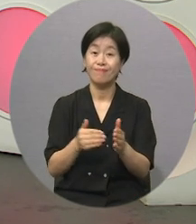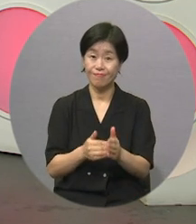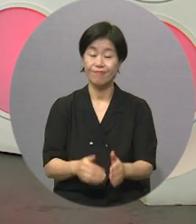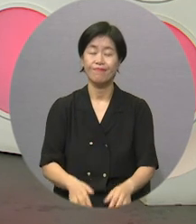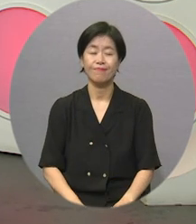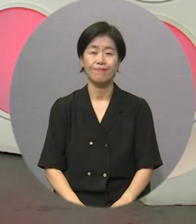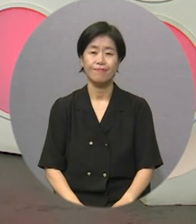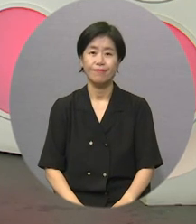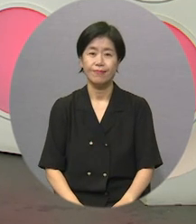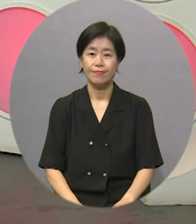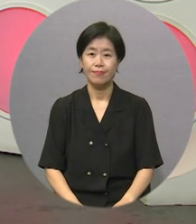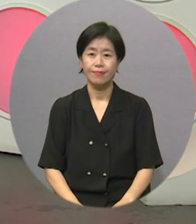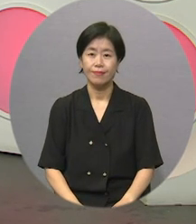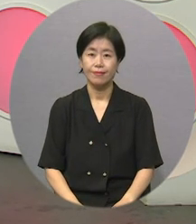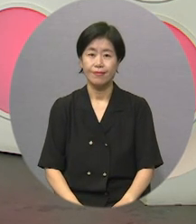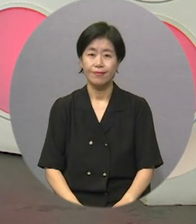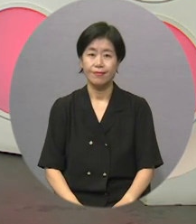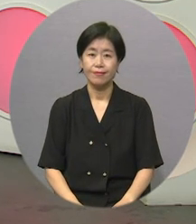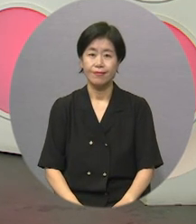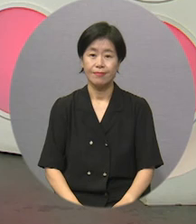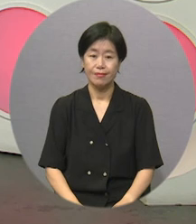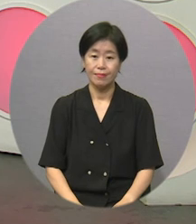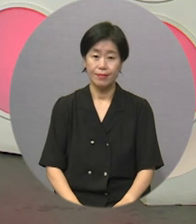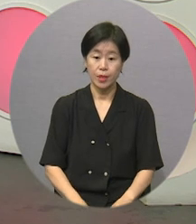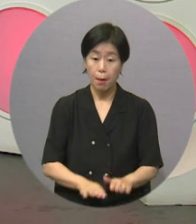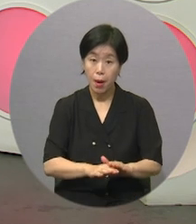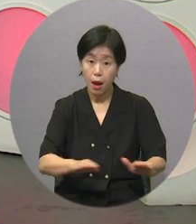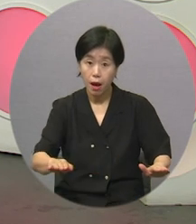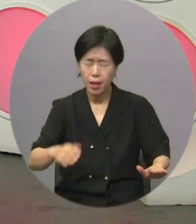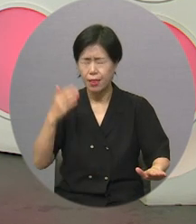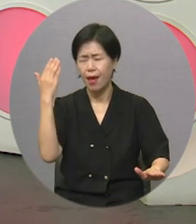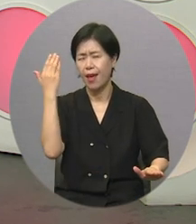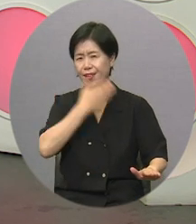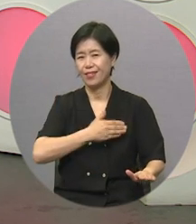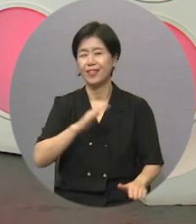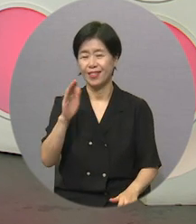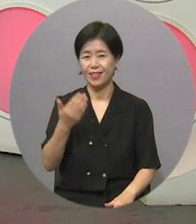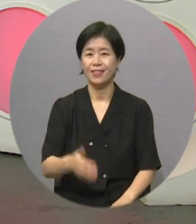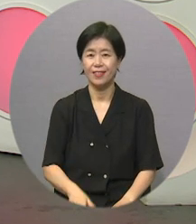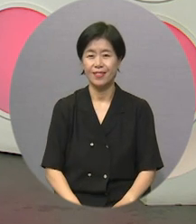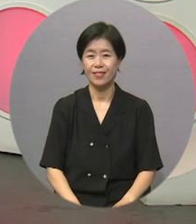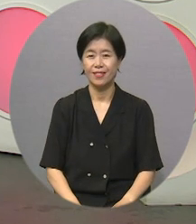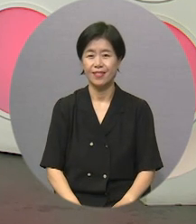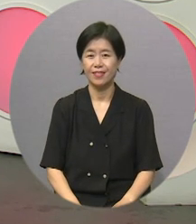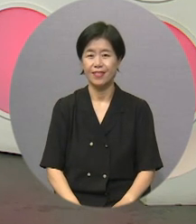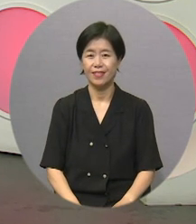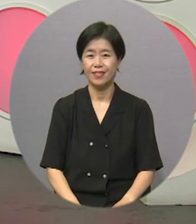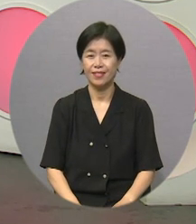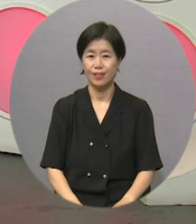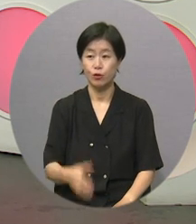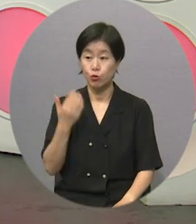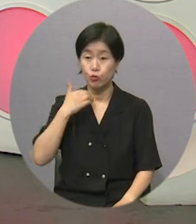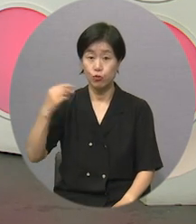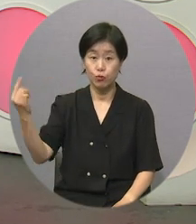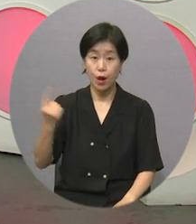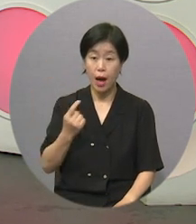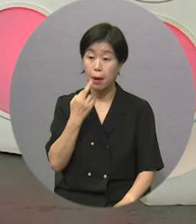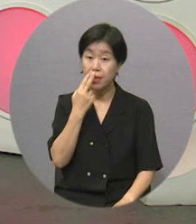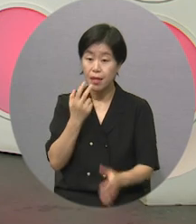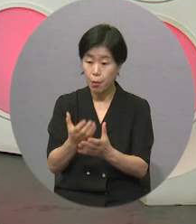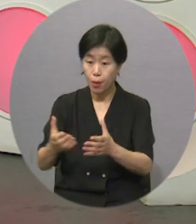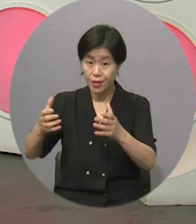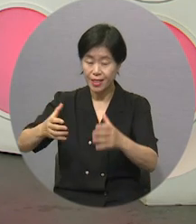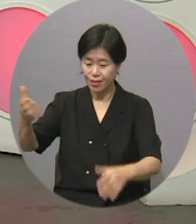함께 닦아주었습니다. 흥건했던 바닥은 순식간에 깨끗해졌고 한 승객분이 다가와서 비닐봉지